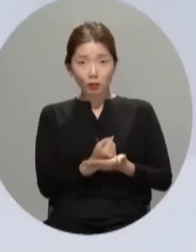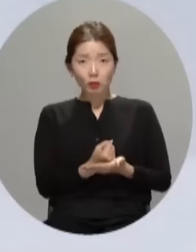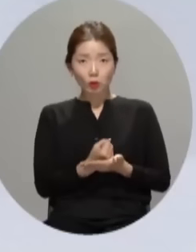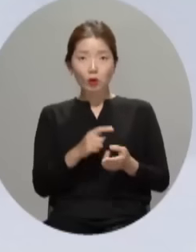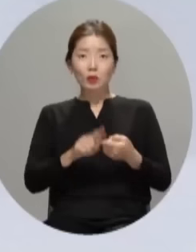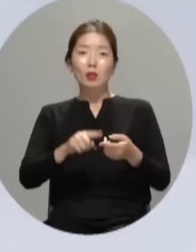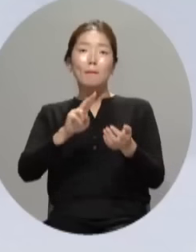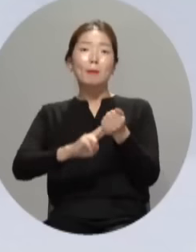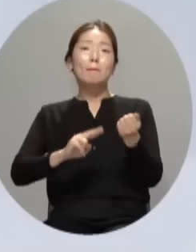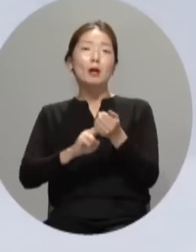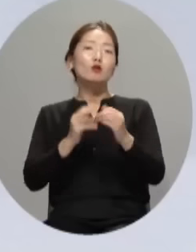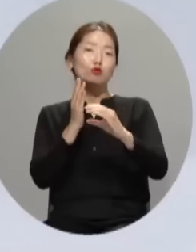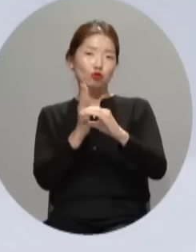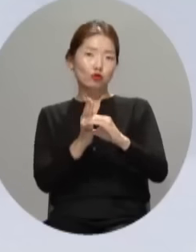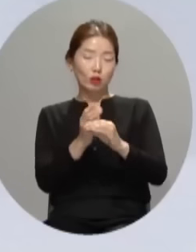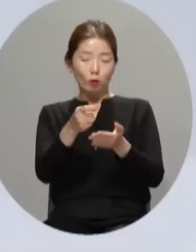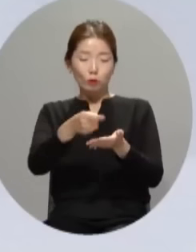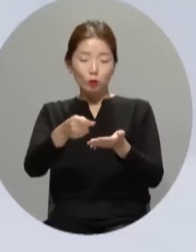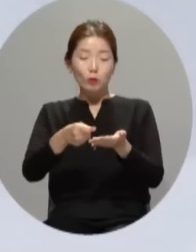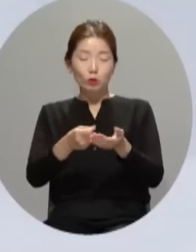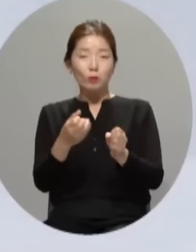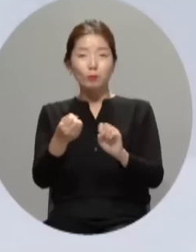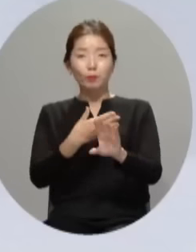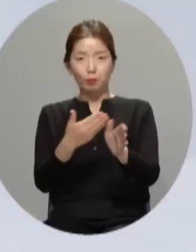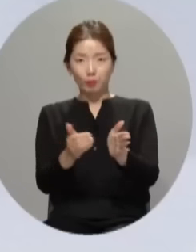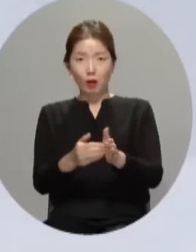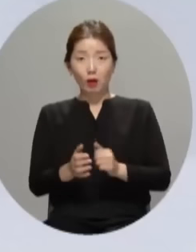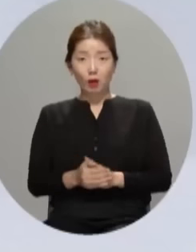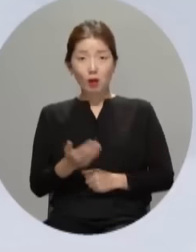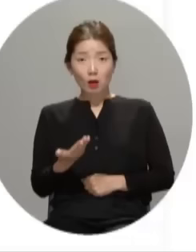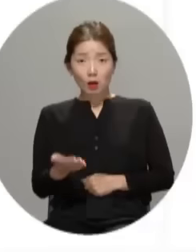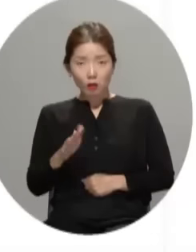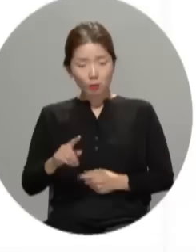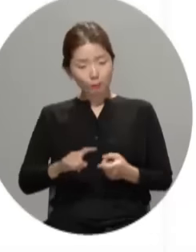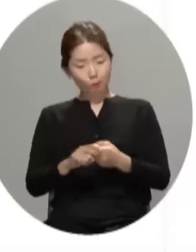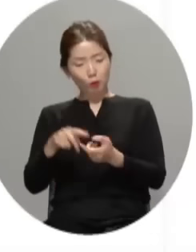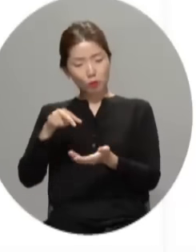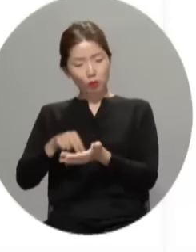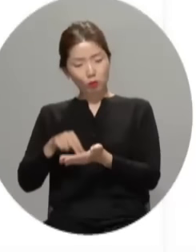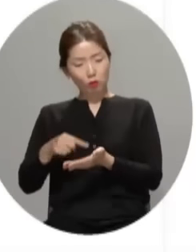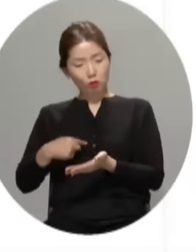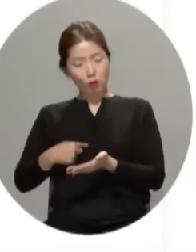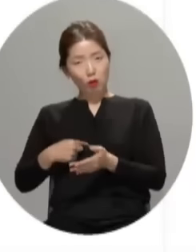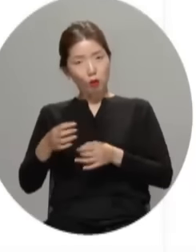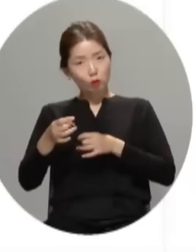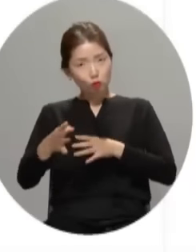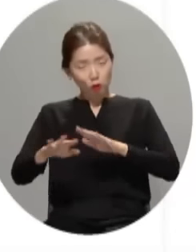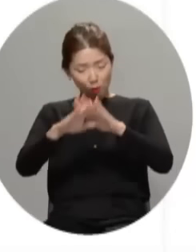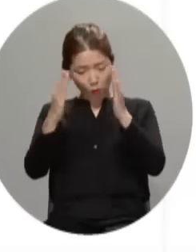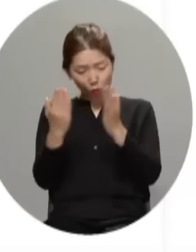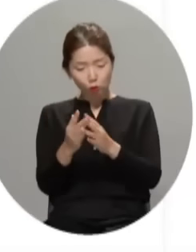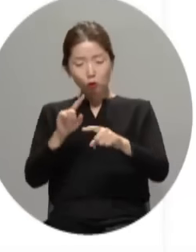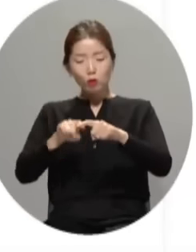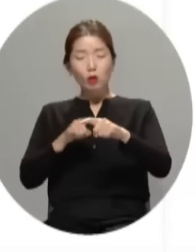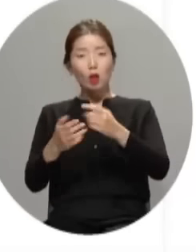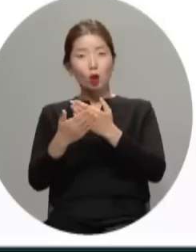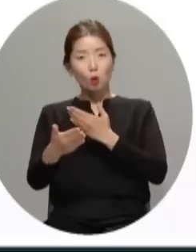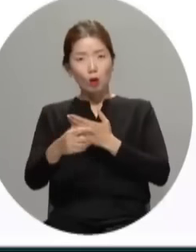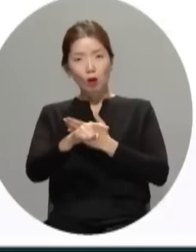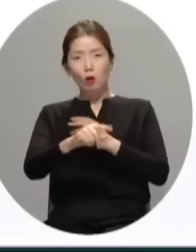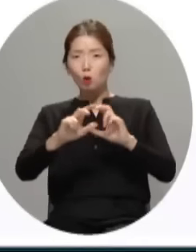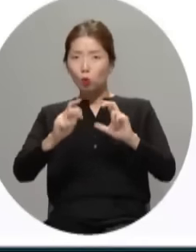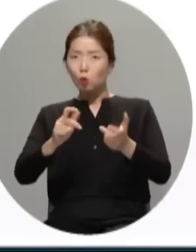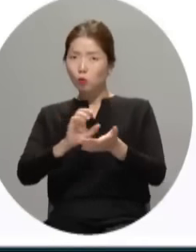제품을 판매하고 있다고 서면으로 알려왔습니다. 하지만 연맹 측은 자신들이 주관하는 모든 대회에 문제